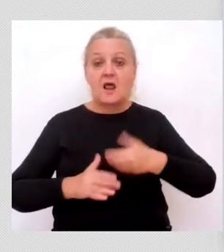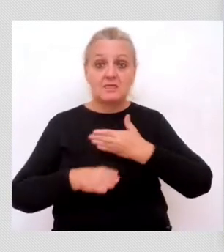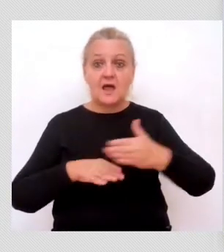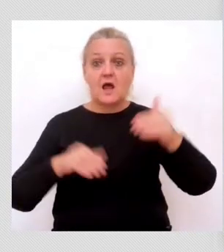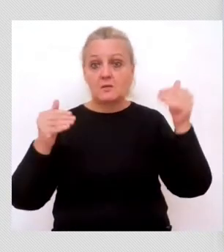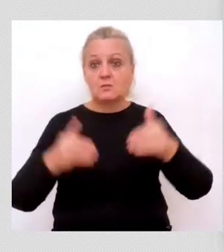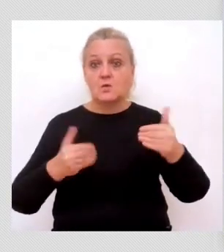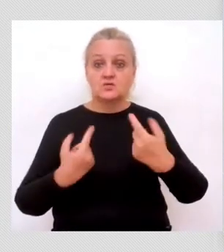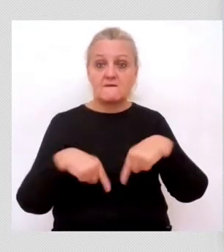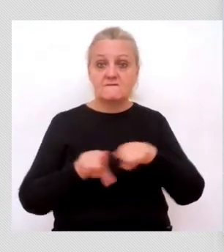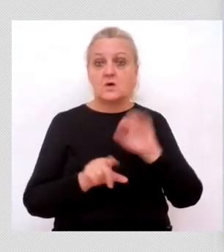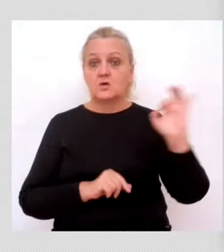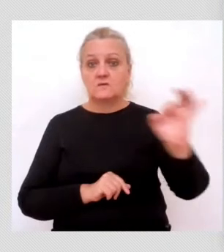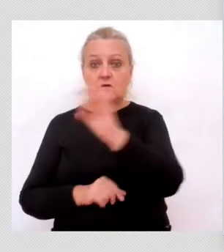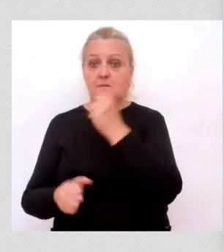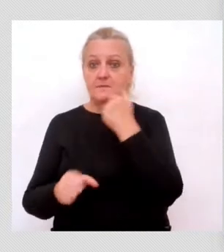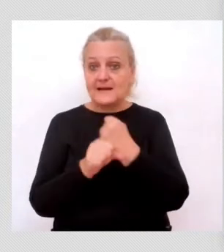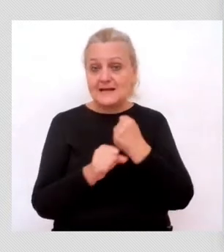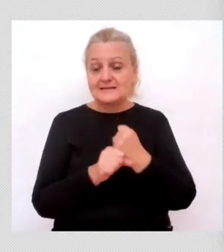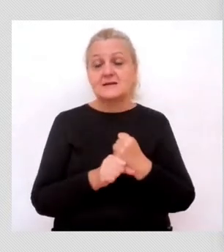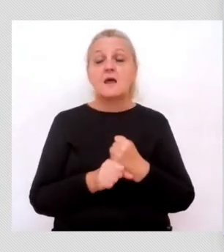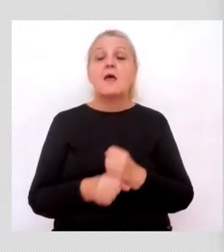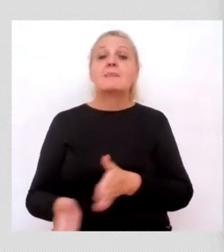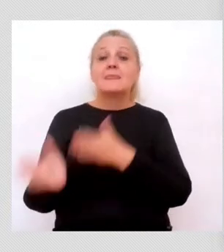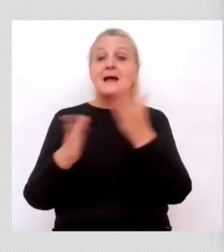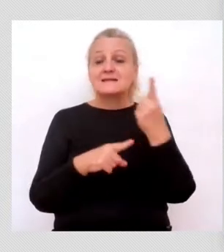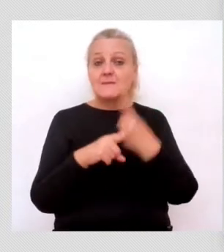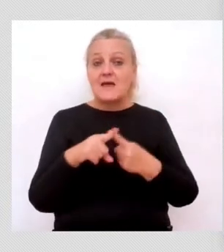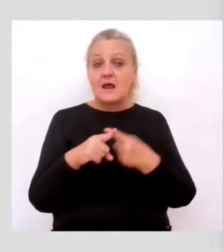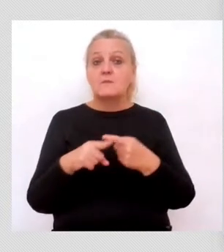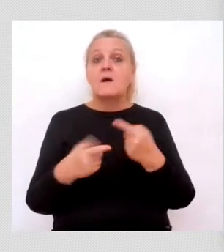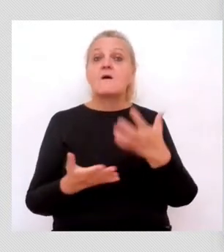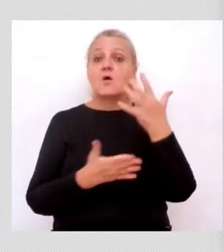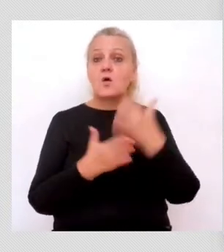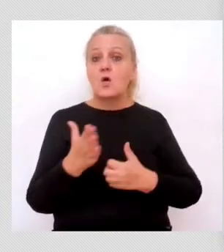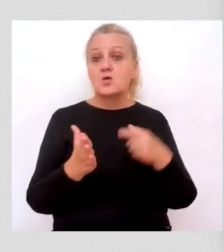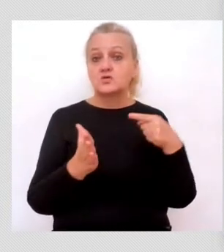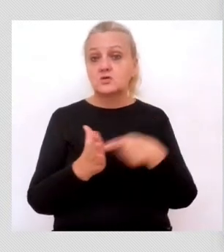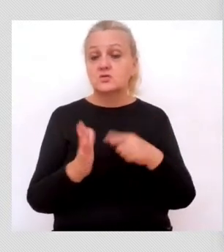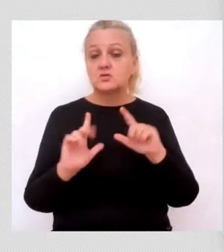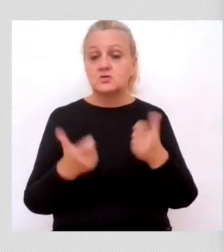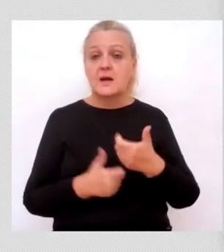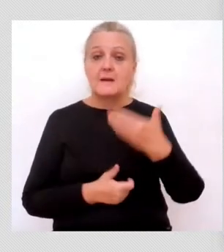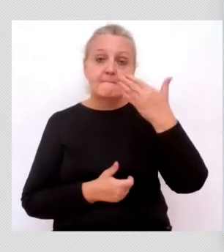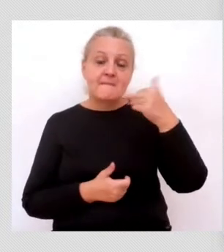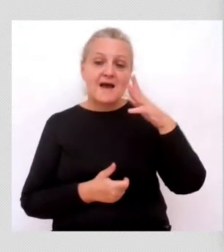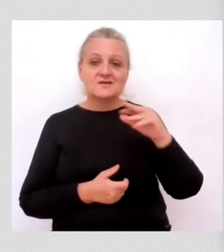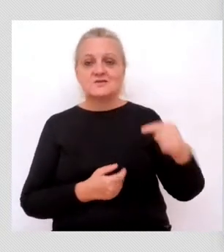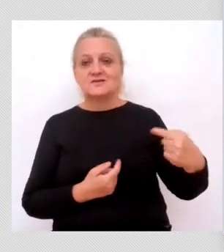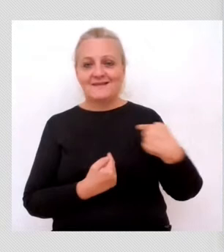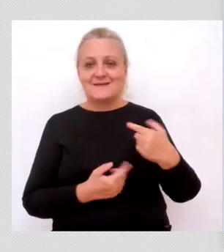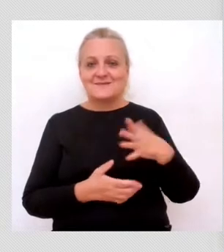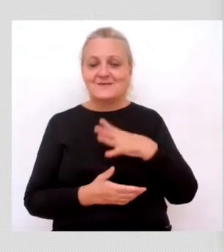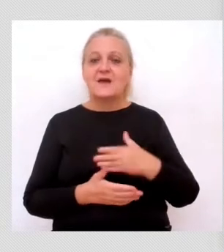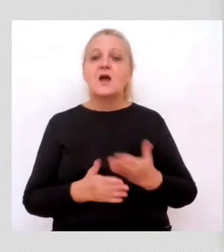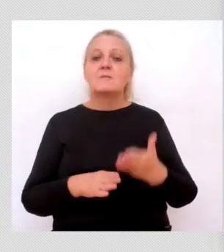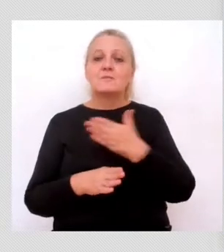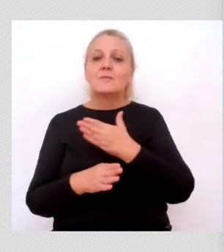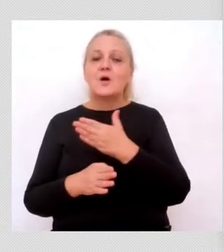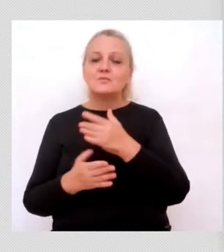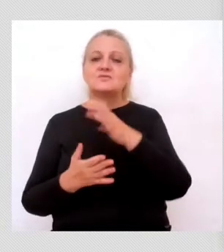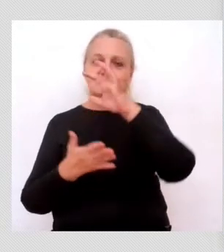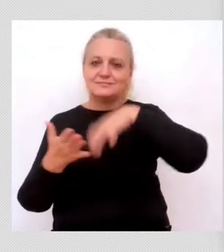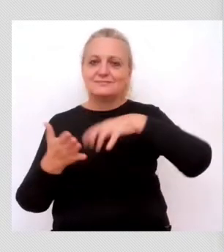sposób wykonywać swoją pracę. Kolejny element, wykorzystać tutaj, Marcin mnie podpuścił, w poprzednich wersjach papieru, ja tam przygotowałem